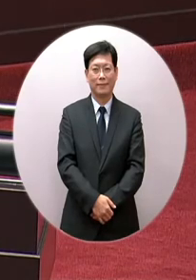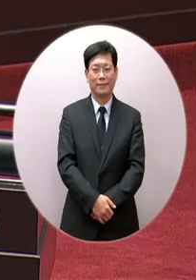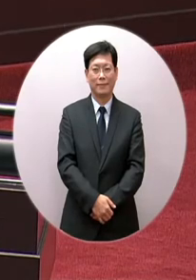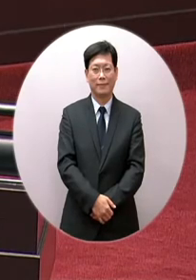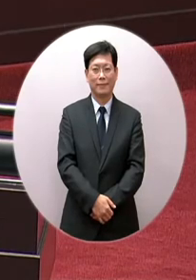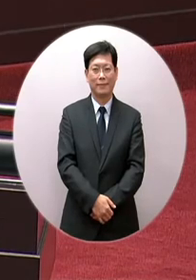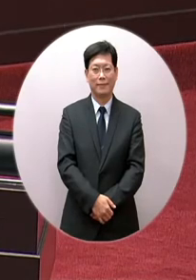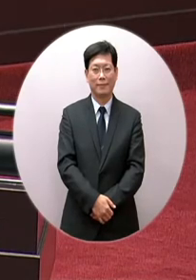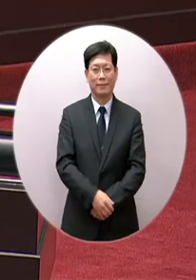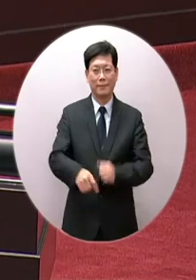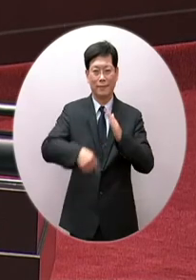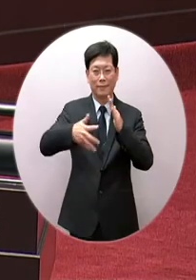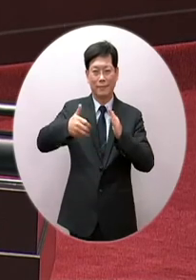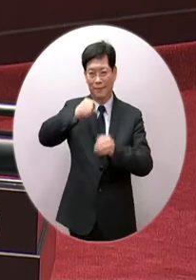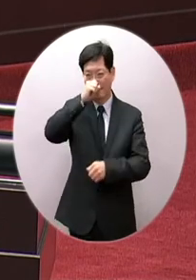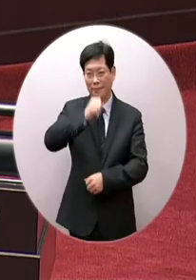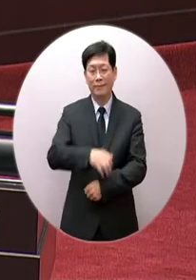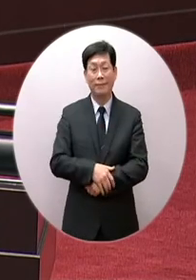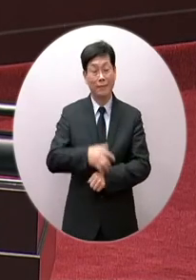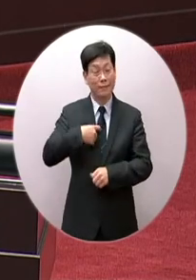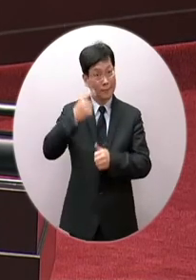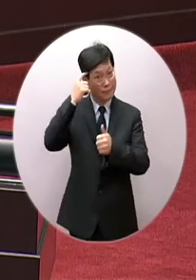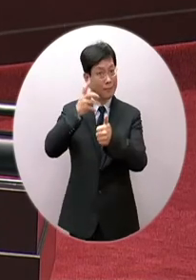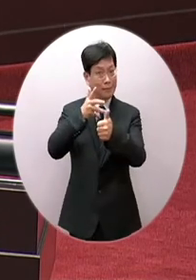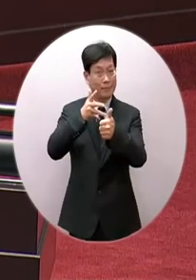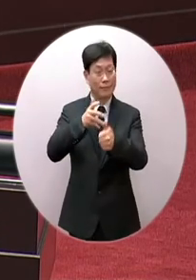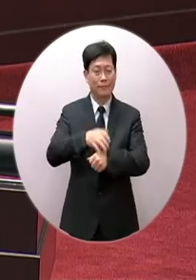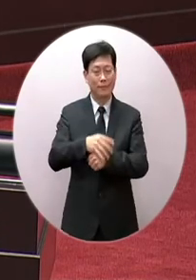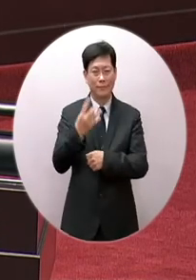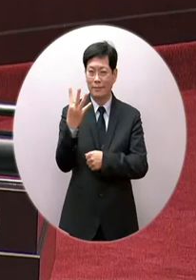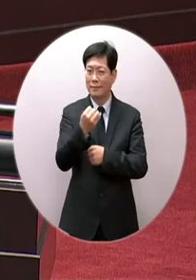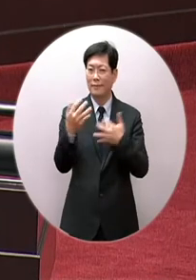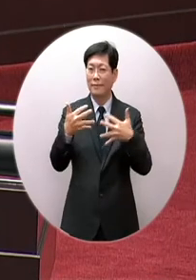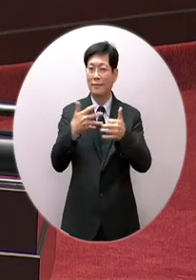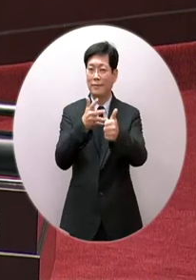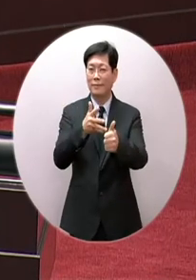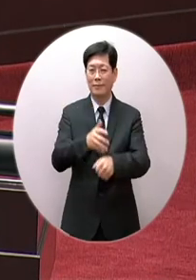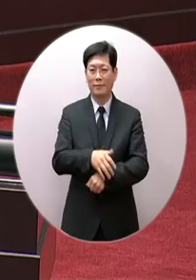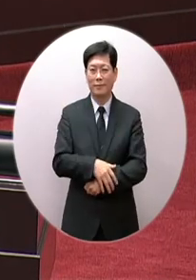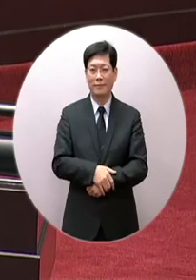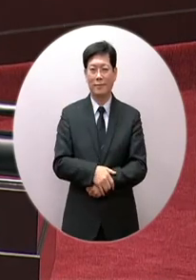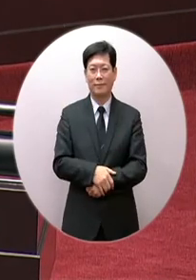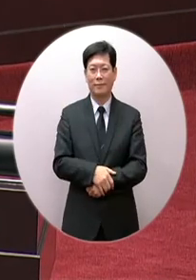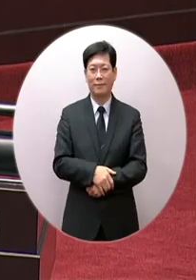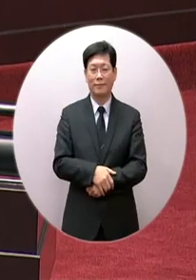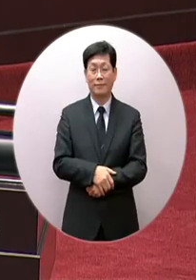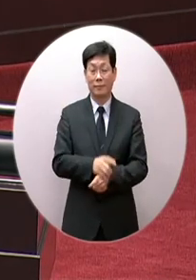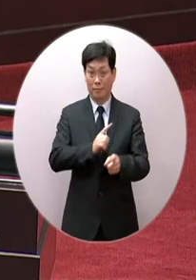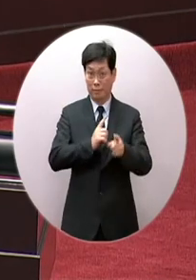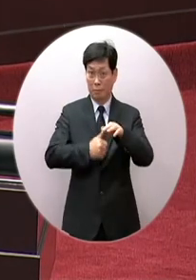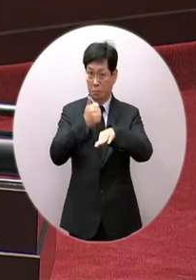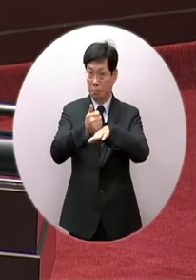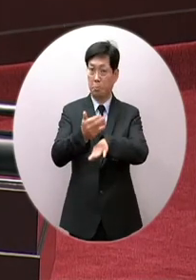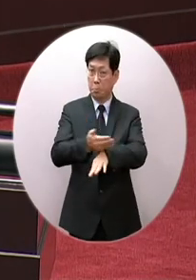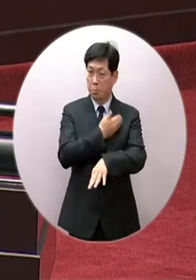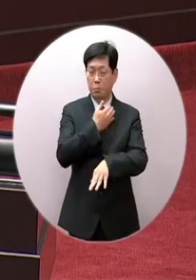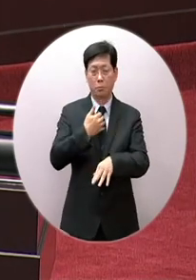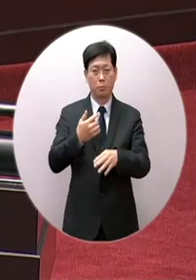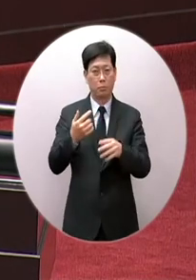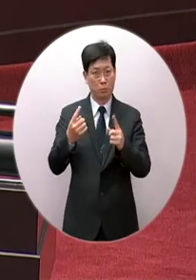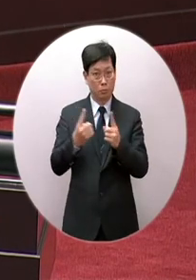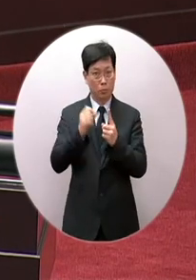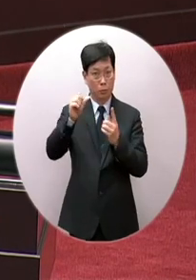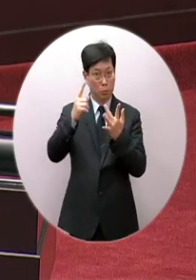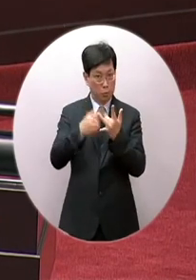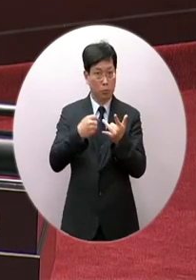王委员你好。 院长你好，我想请问几个问题。其实您上任之后对于五